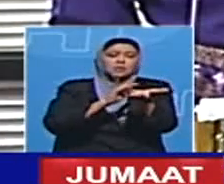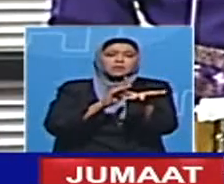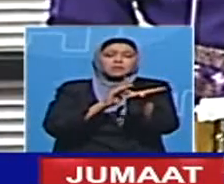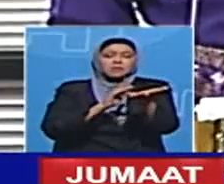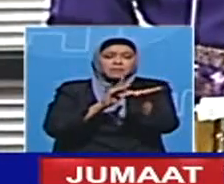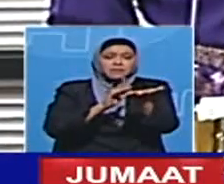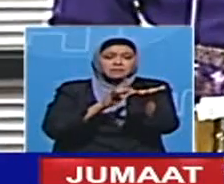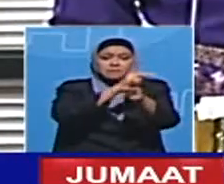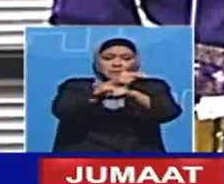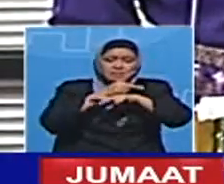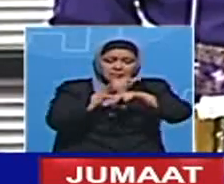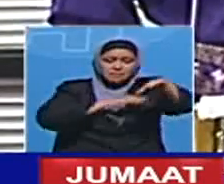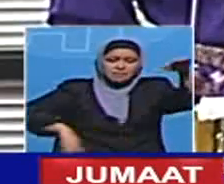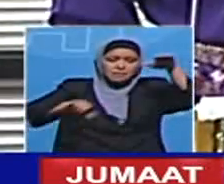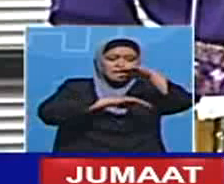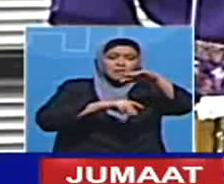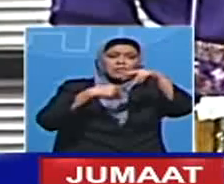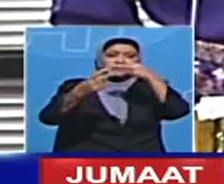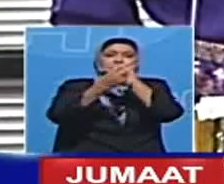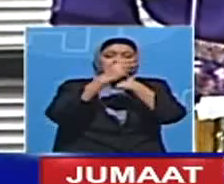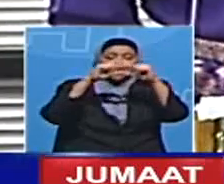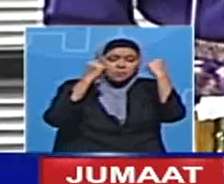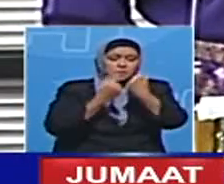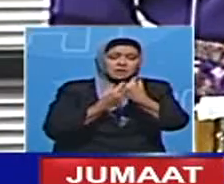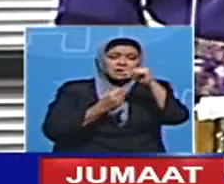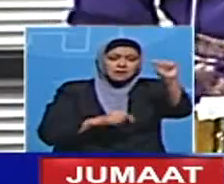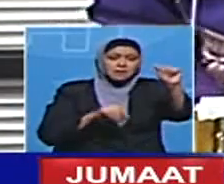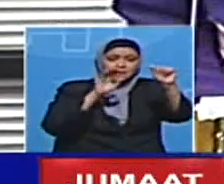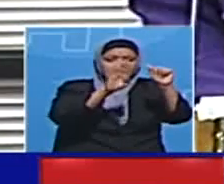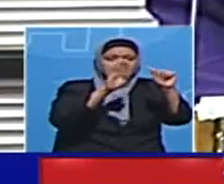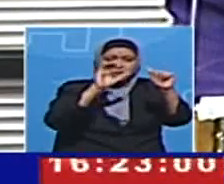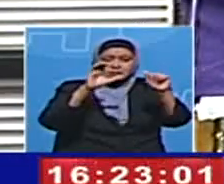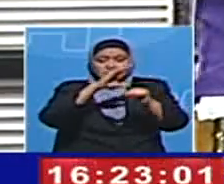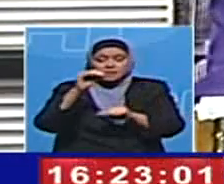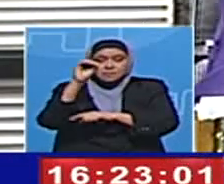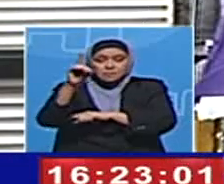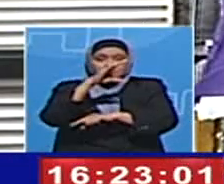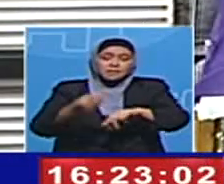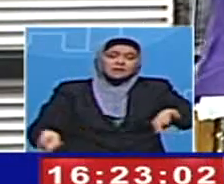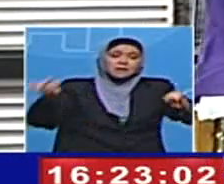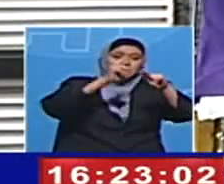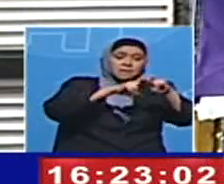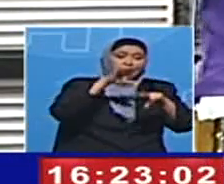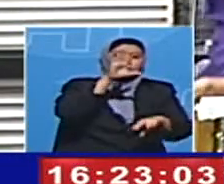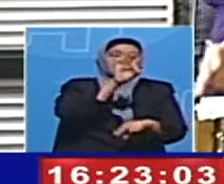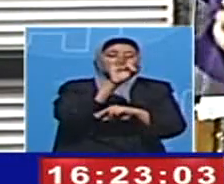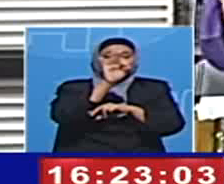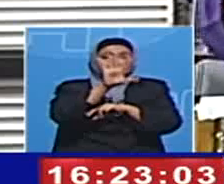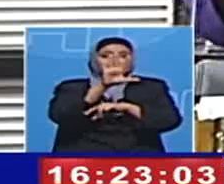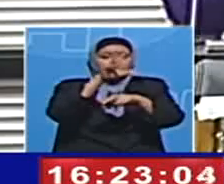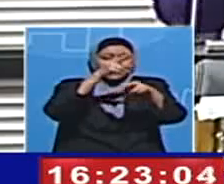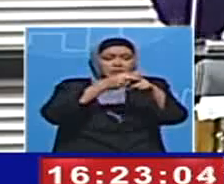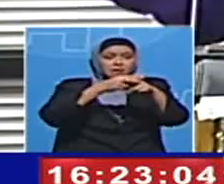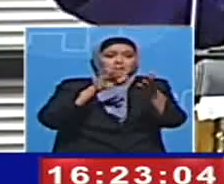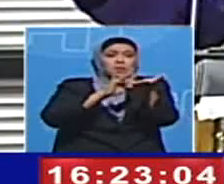racun kumpulan a b c dan d serta tambahan sebanyak 95 jenama